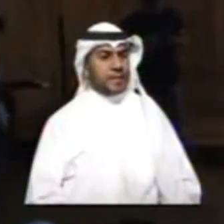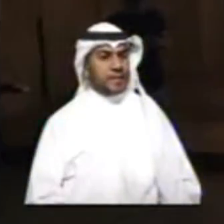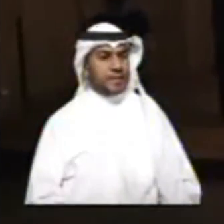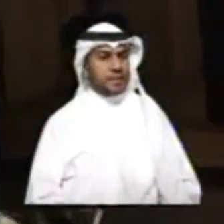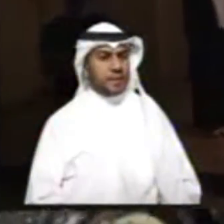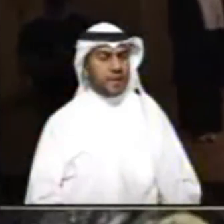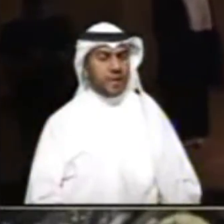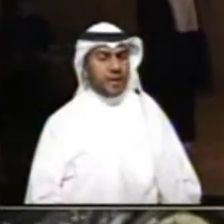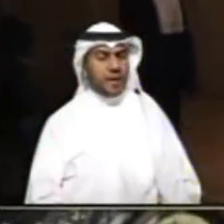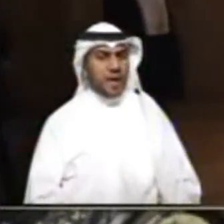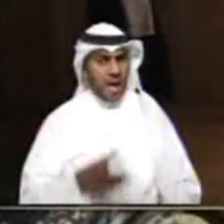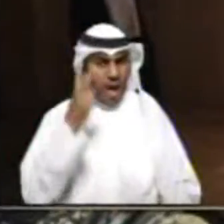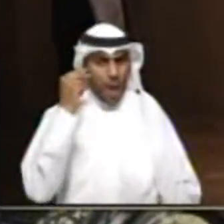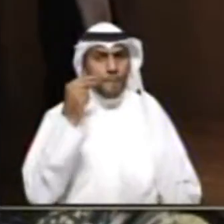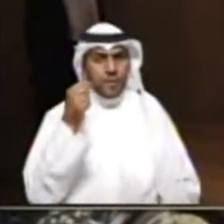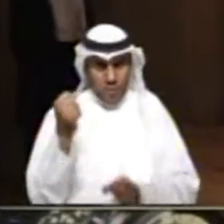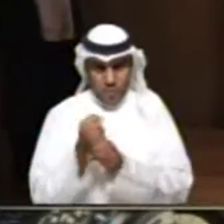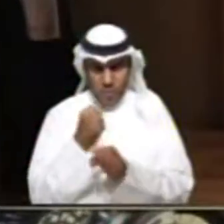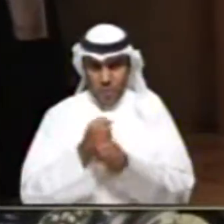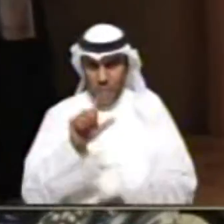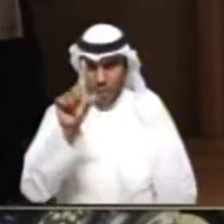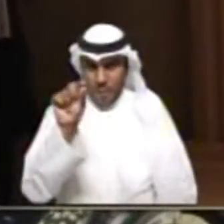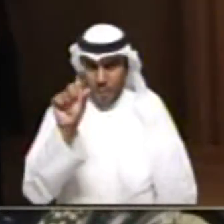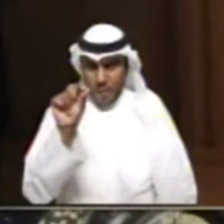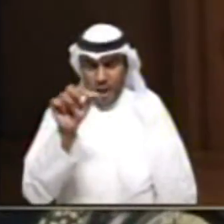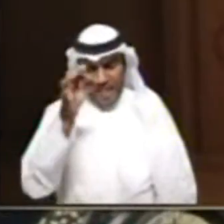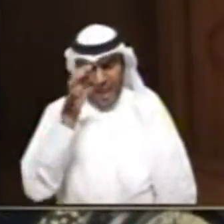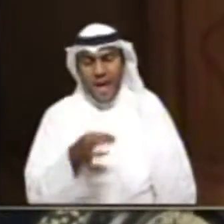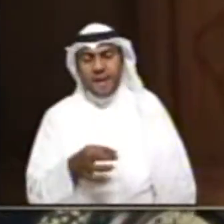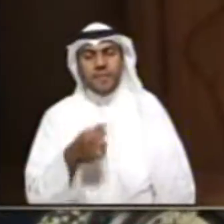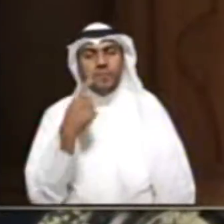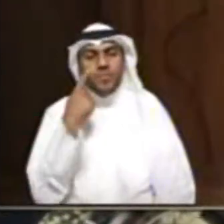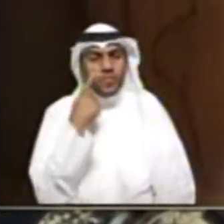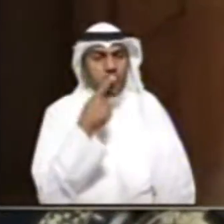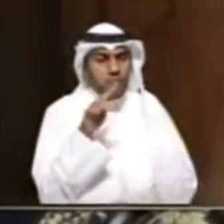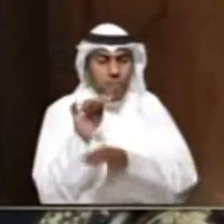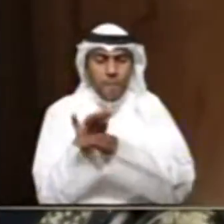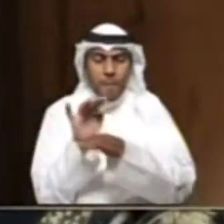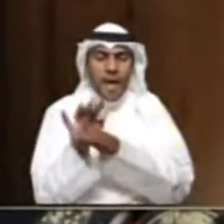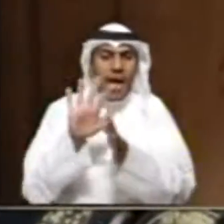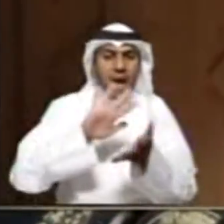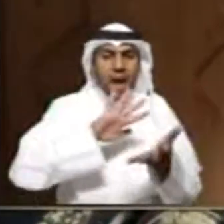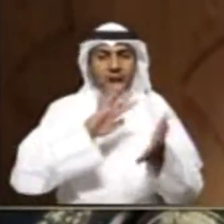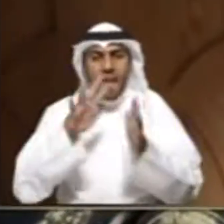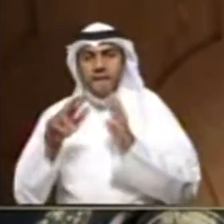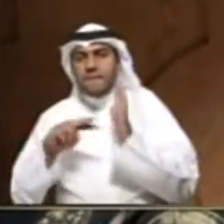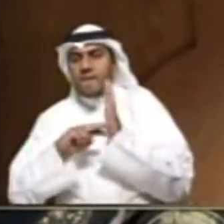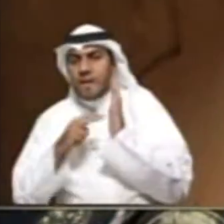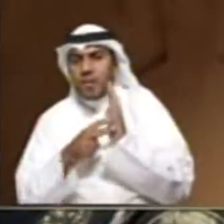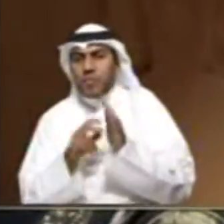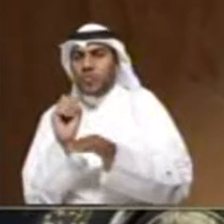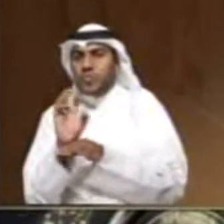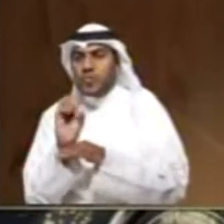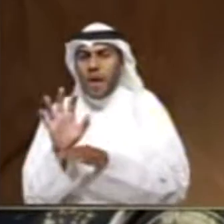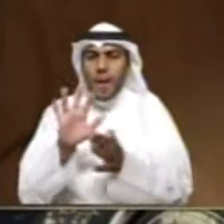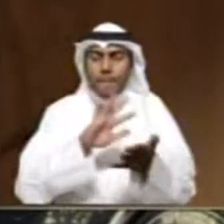طريقك نحو التميز، وذلك من خلال مؤتمر التميز في العمل المؤسسي من خلال مشاركة نخبة من المختصين في